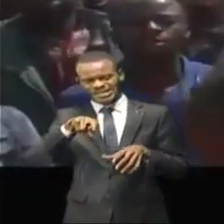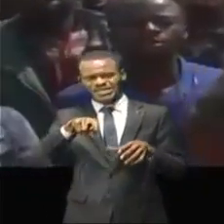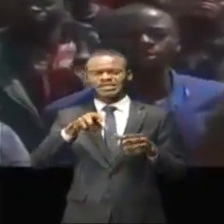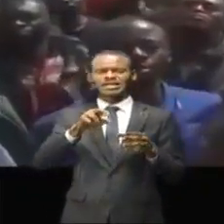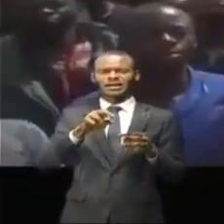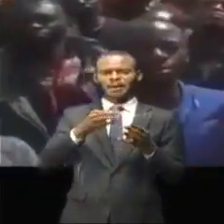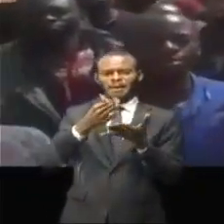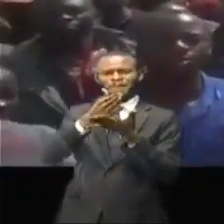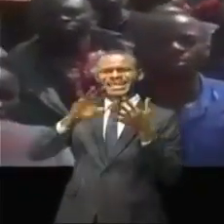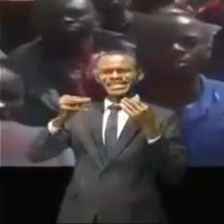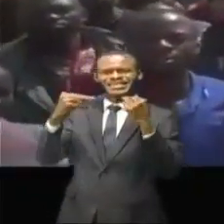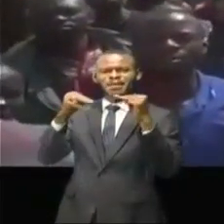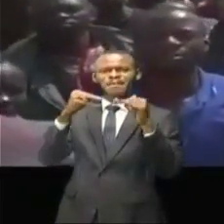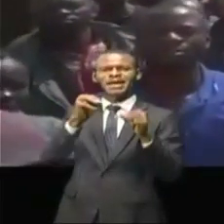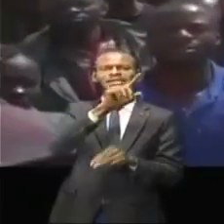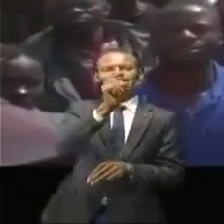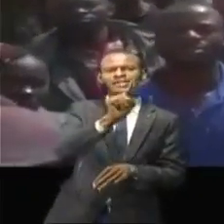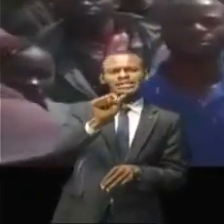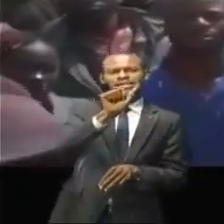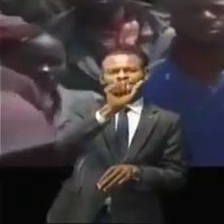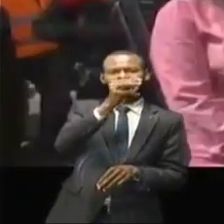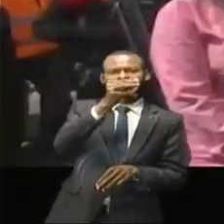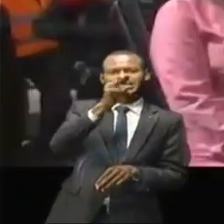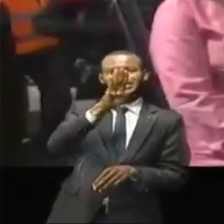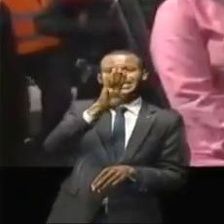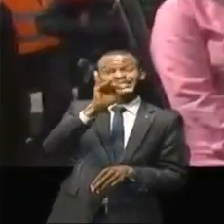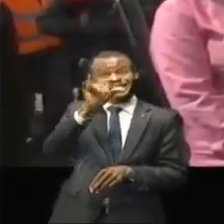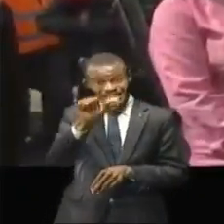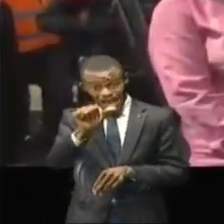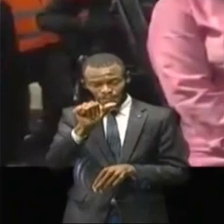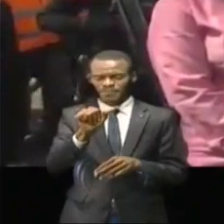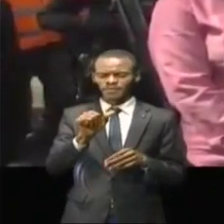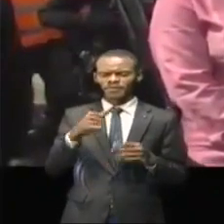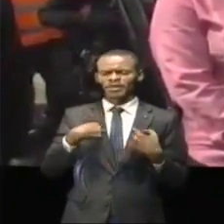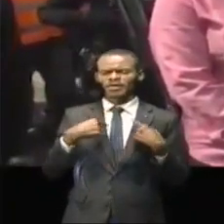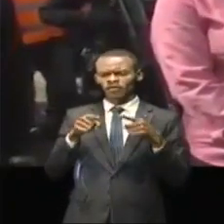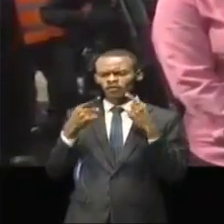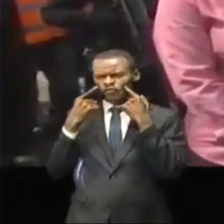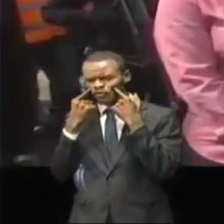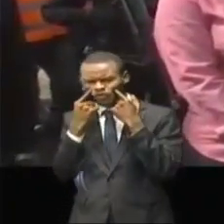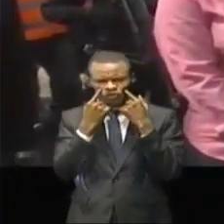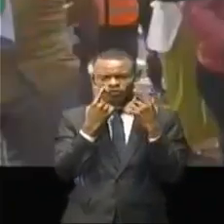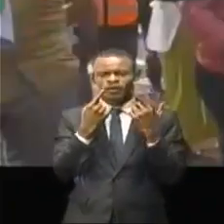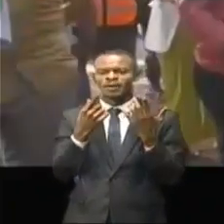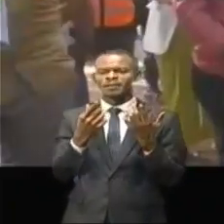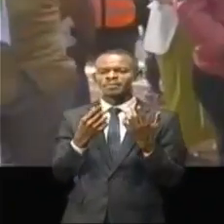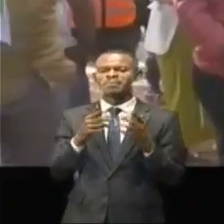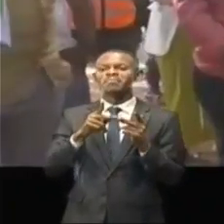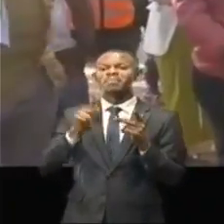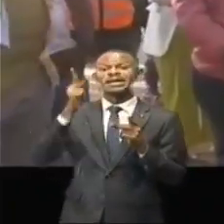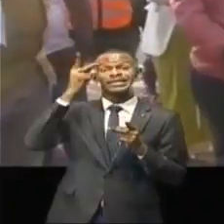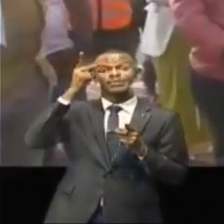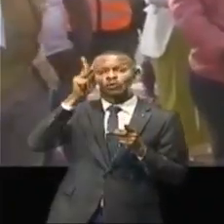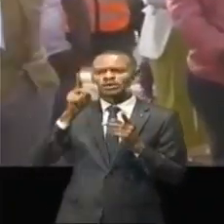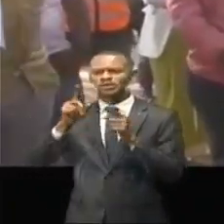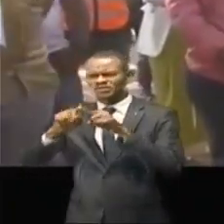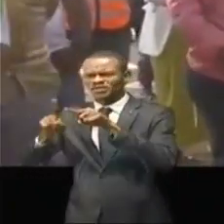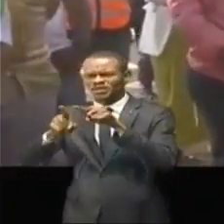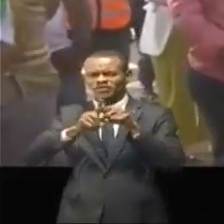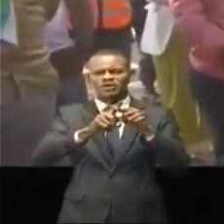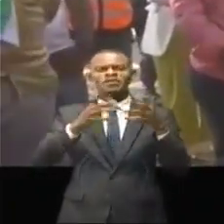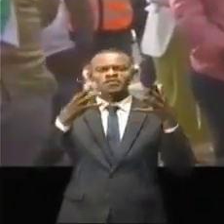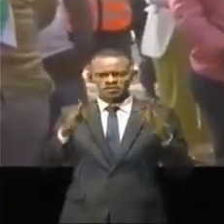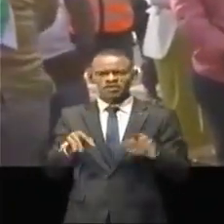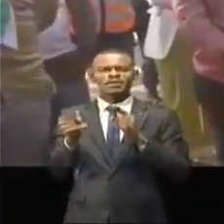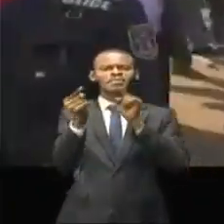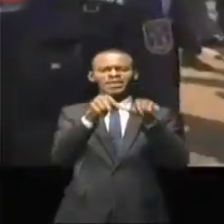le terminus Kitanki. Ensuite, le Saint-Sulpice Martin Kazembechula est descendu au quartier Kilobelobé,